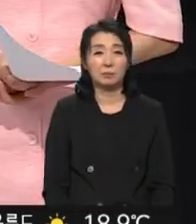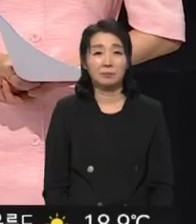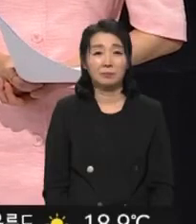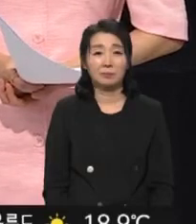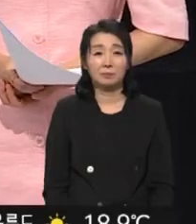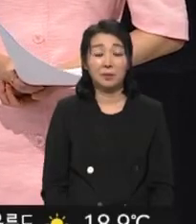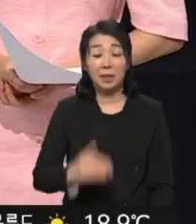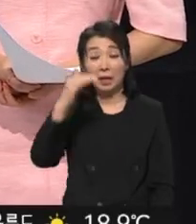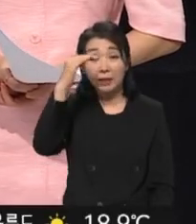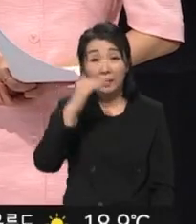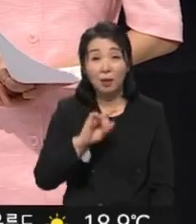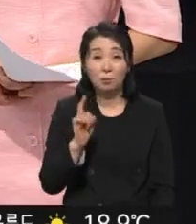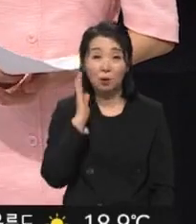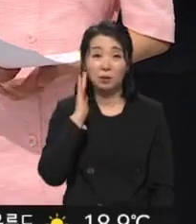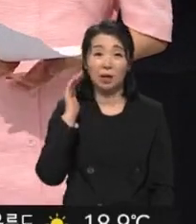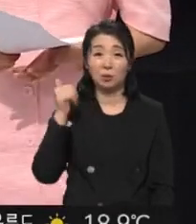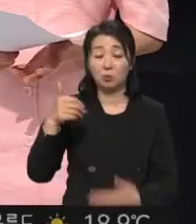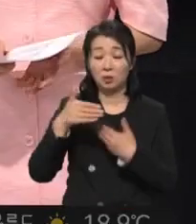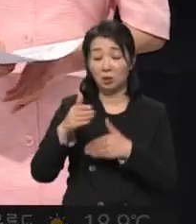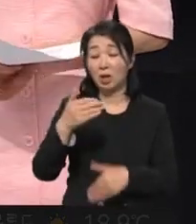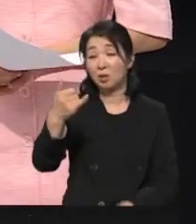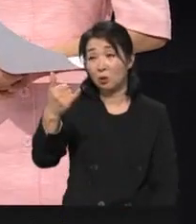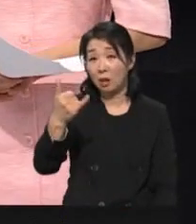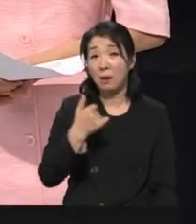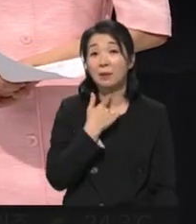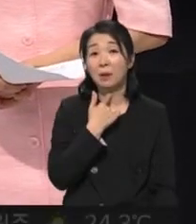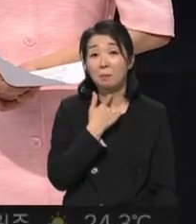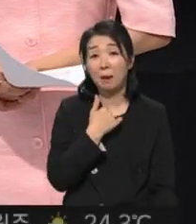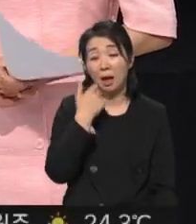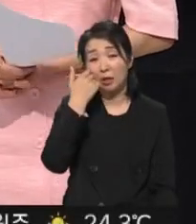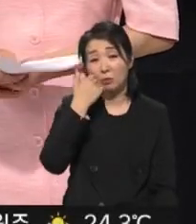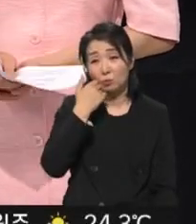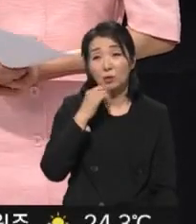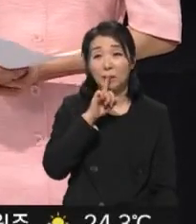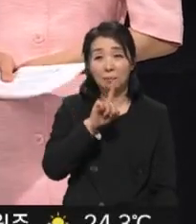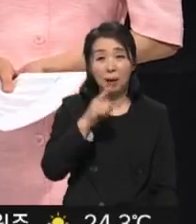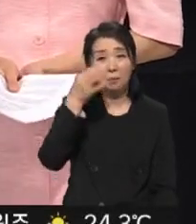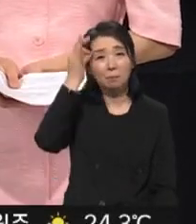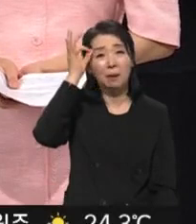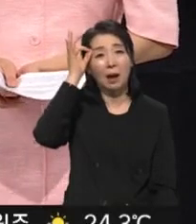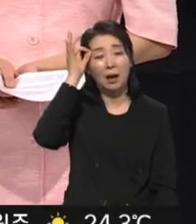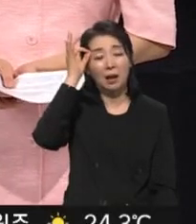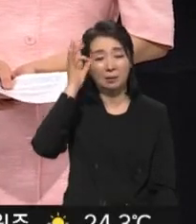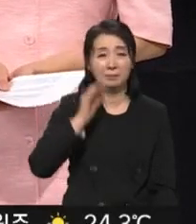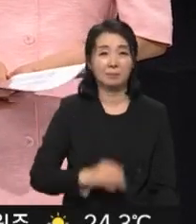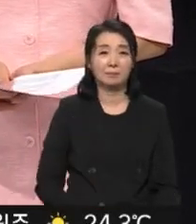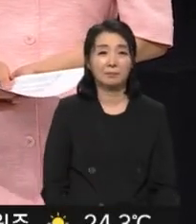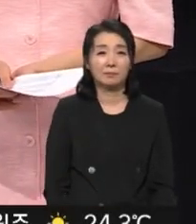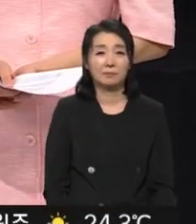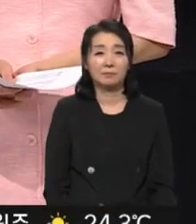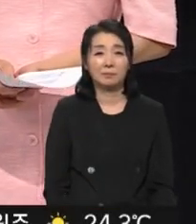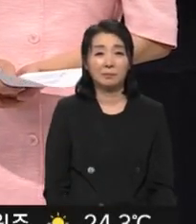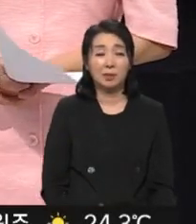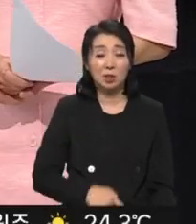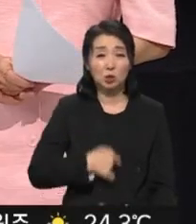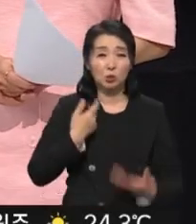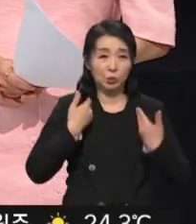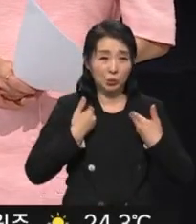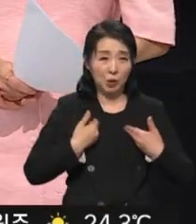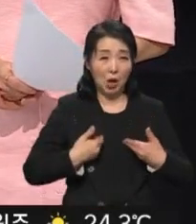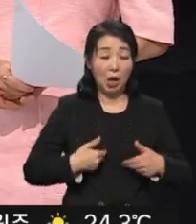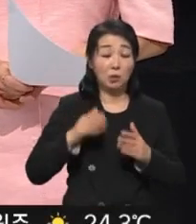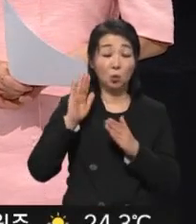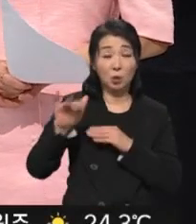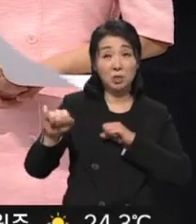해당 발언, 최근 대통령실에서 전화를 받았다던 누군가의 주장을 떠올리게 하는 건 안 비밀입니다. 셀프 자숙 이후 자명을